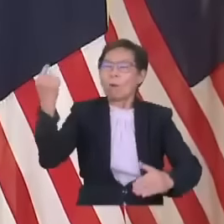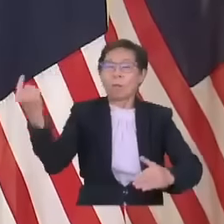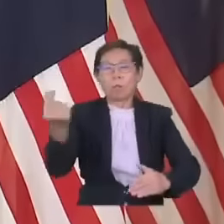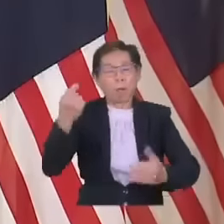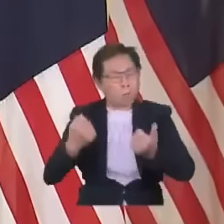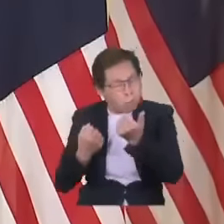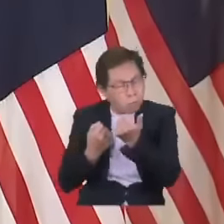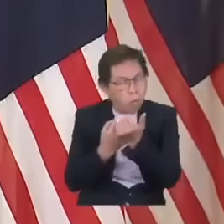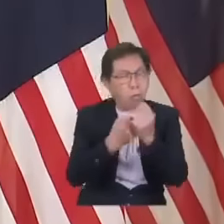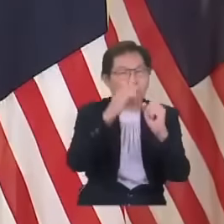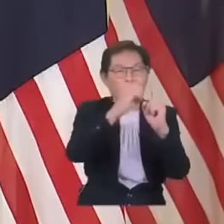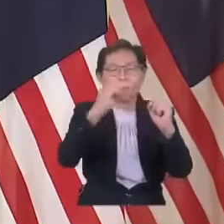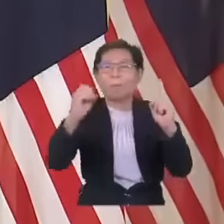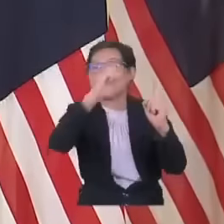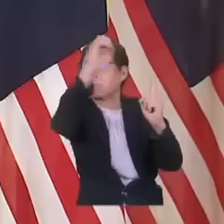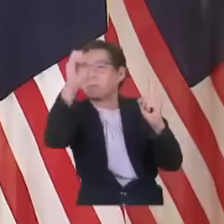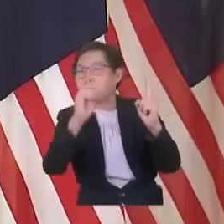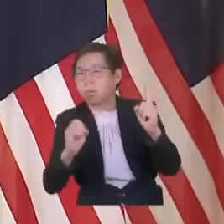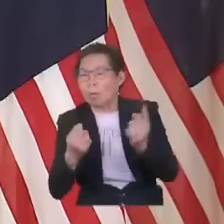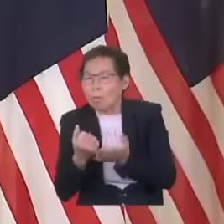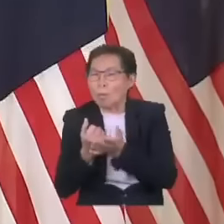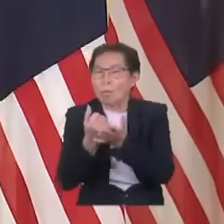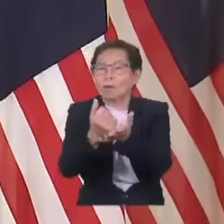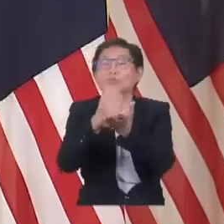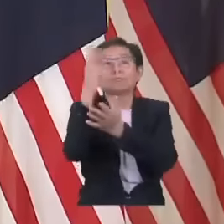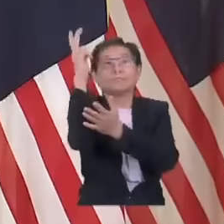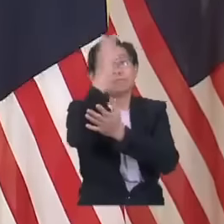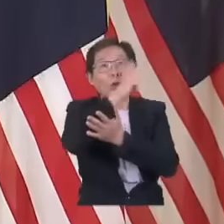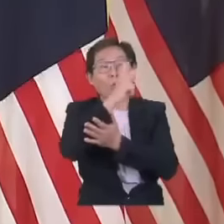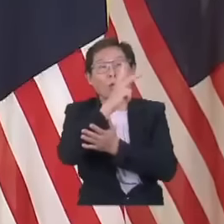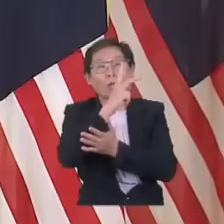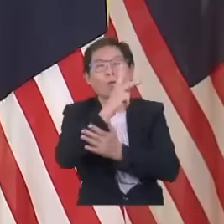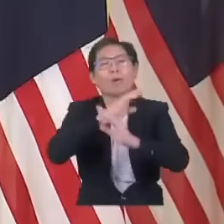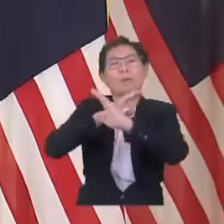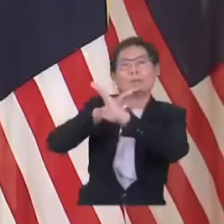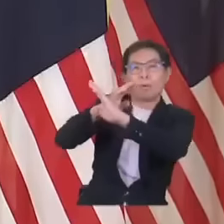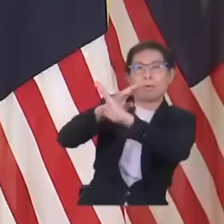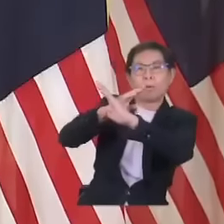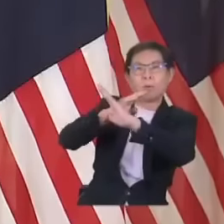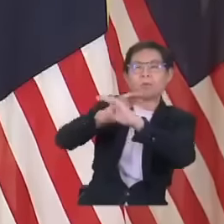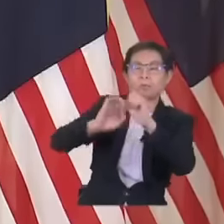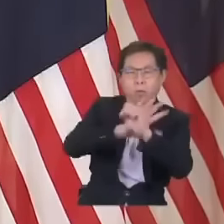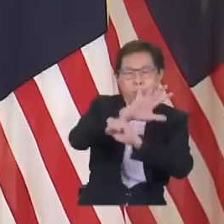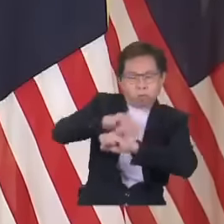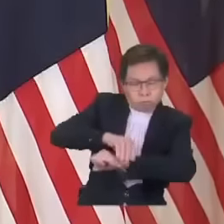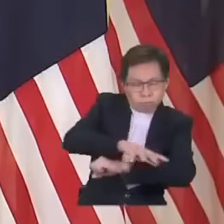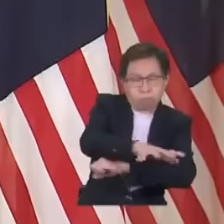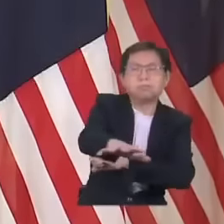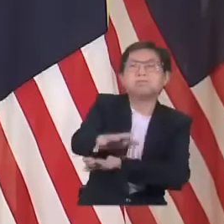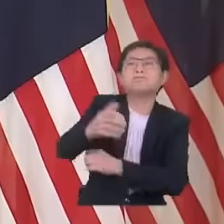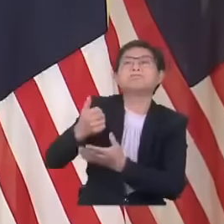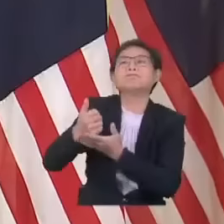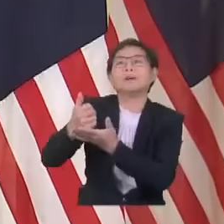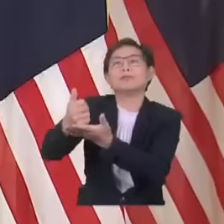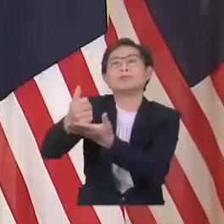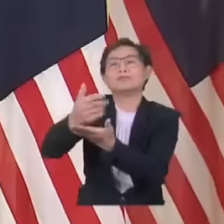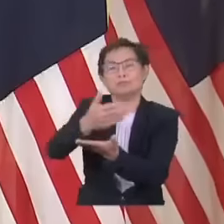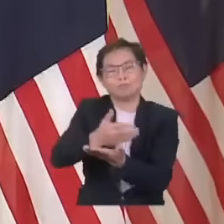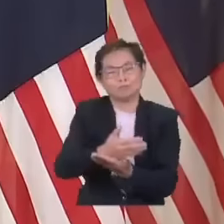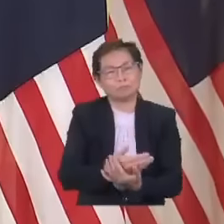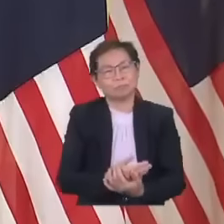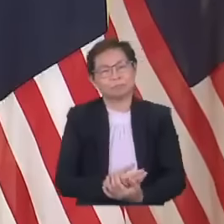memberikan dukungan ampuh dalam membantu kerajaan membendung penularan komik 19